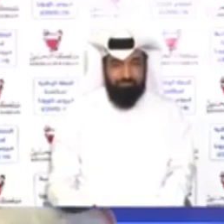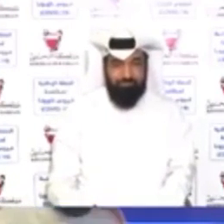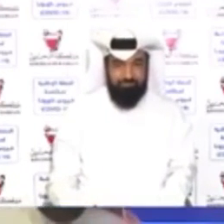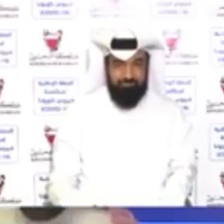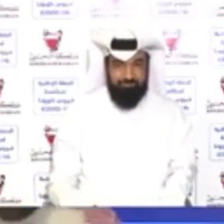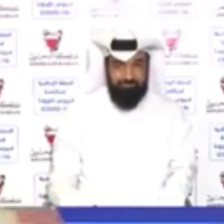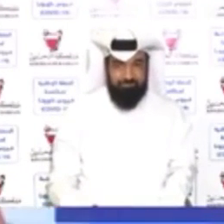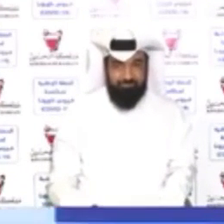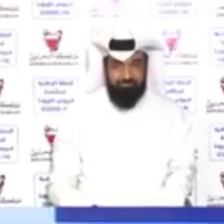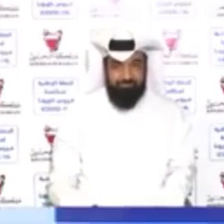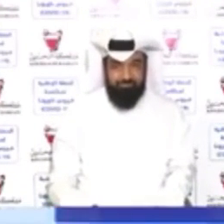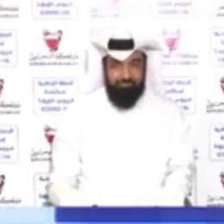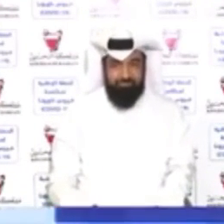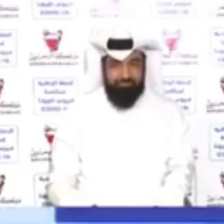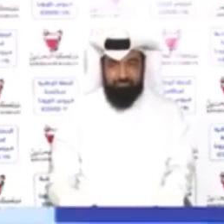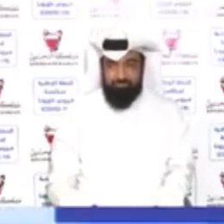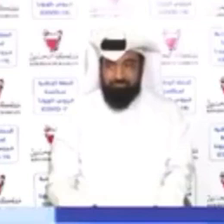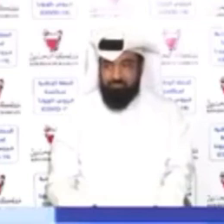روك يا أبو خليفة.